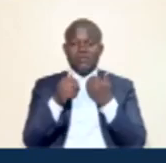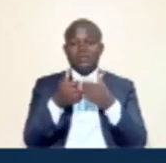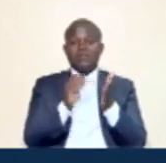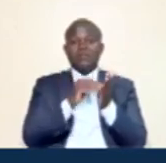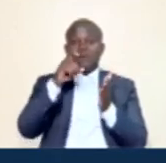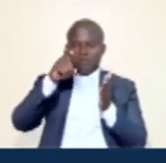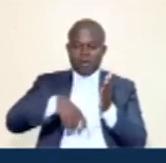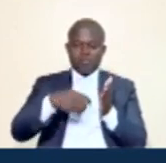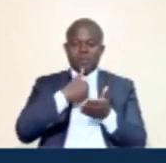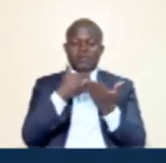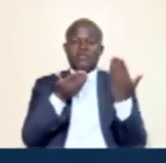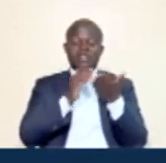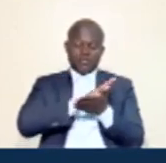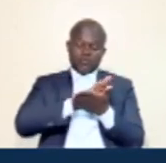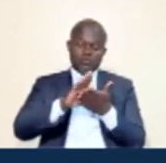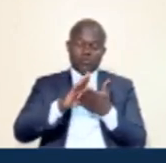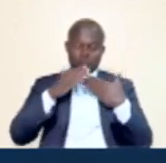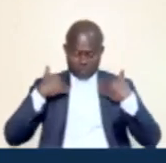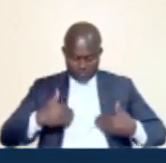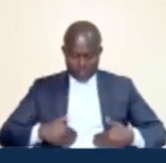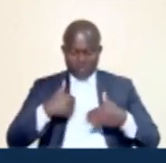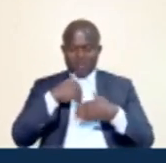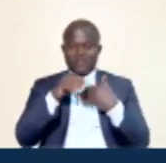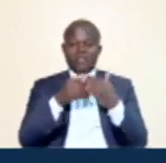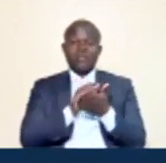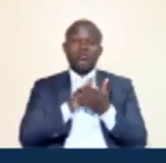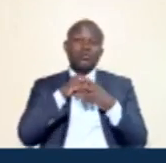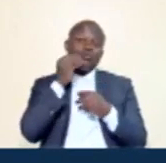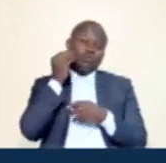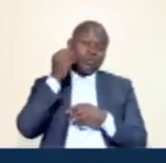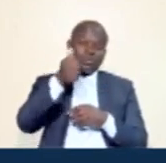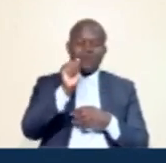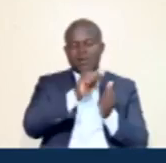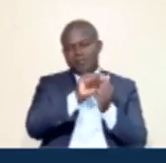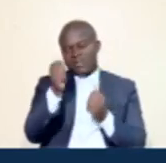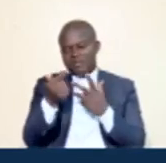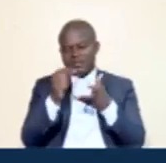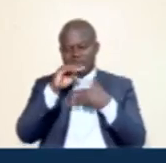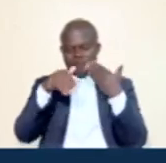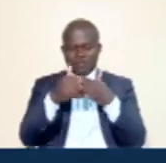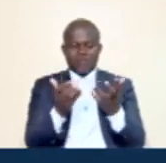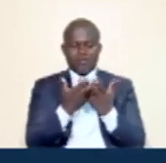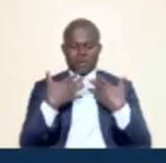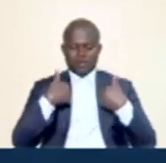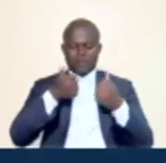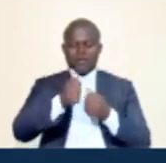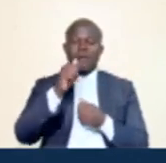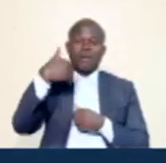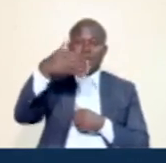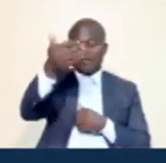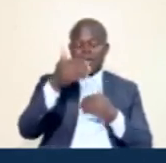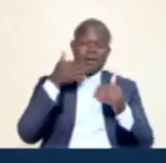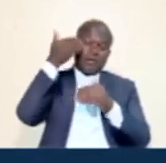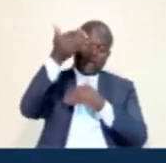bafite isuku ku mubiri, bafite isuku mu ngo zabo, n'ibindi byose bijyanye n'ubuzima bwabo bwa buri munsi.